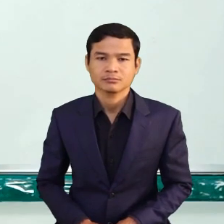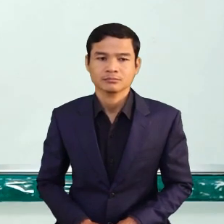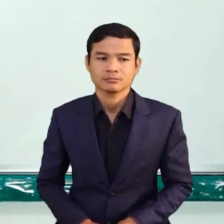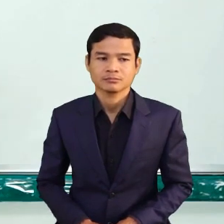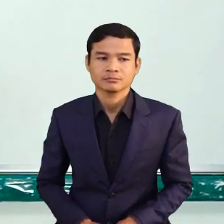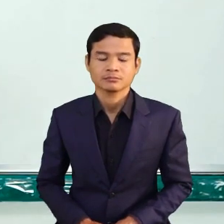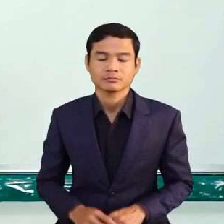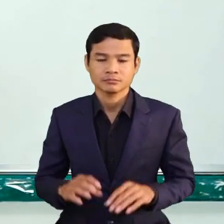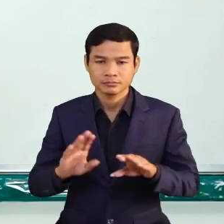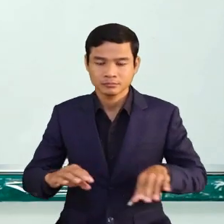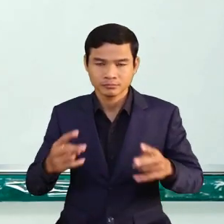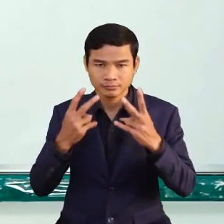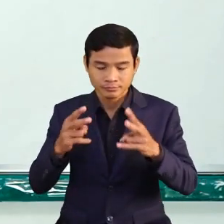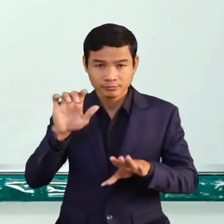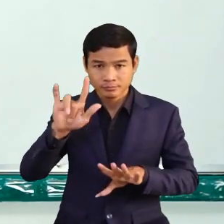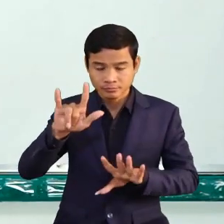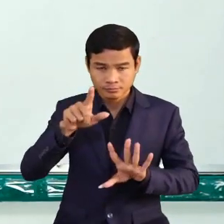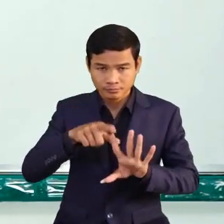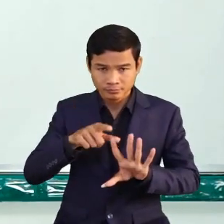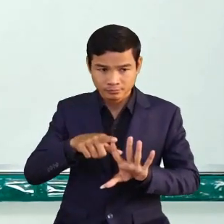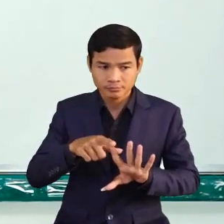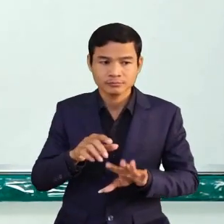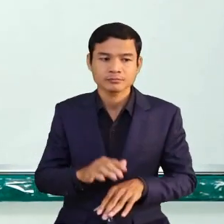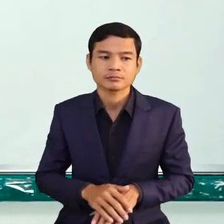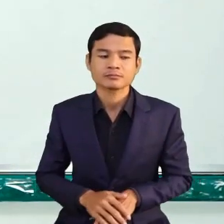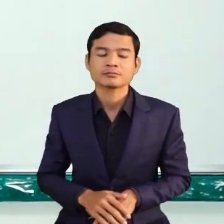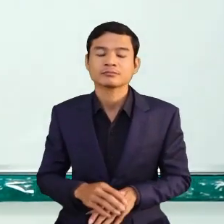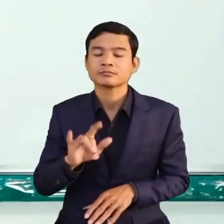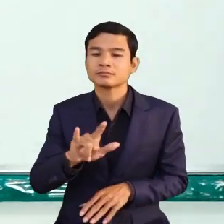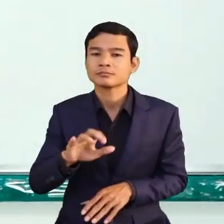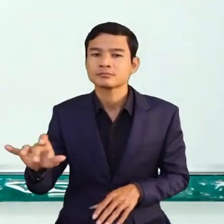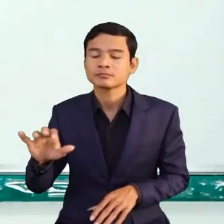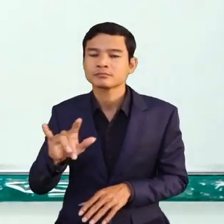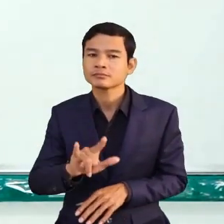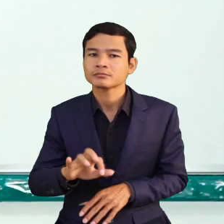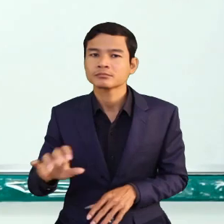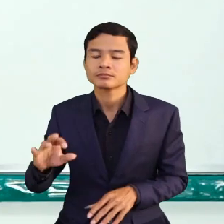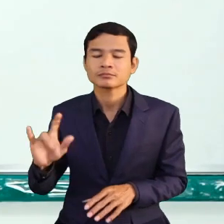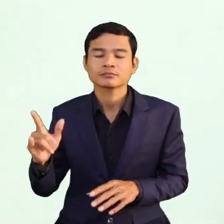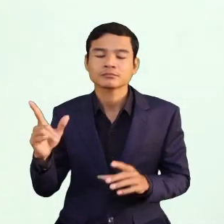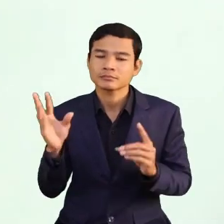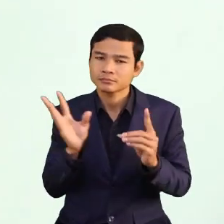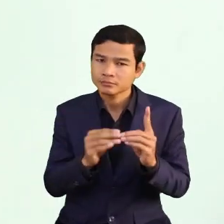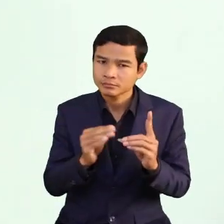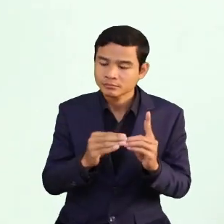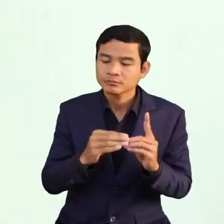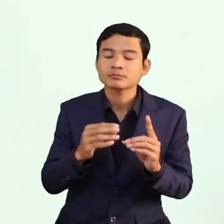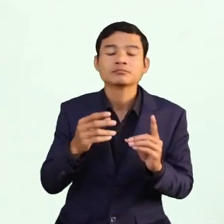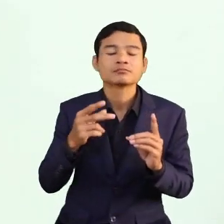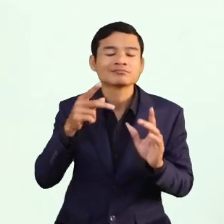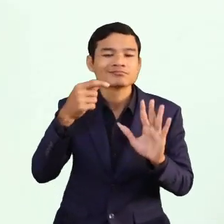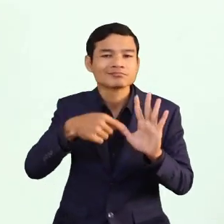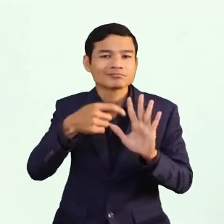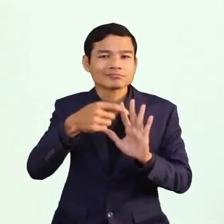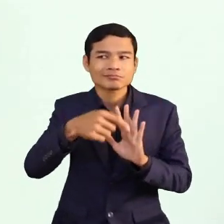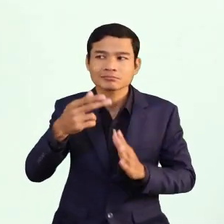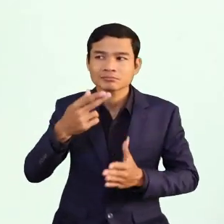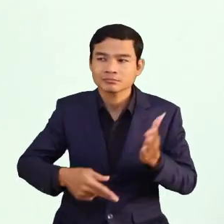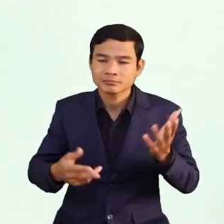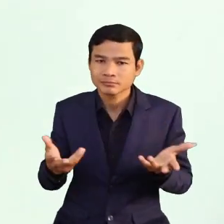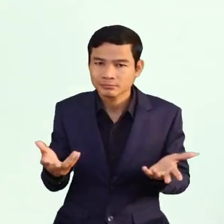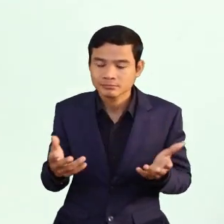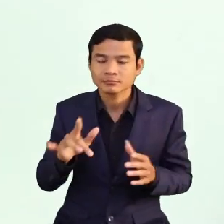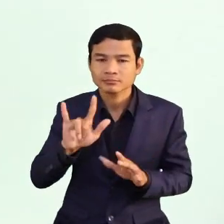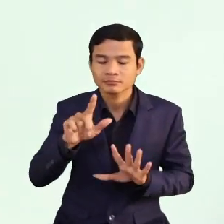ចាកុំមើលប៉នេះមើលចាតើប៉អបសំឡាងពីបញ្ជនៈនឹងចាអ្វីខ្លះដែរកុំមើលចា